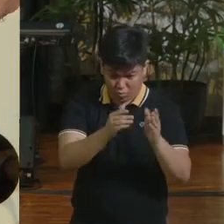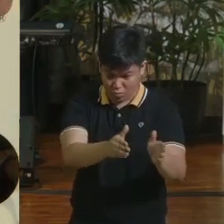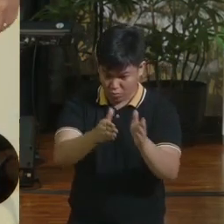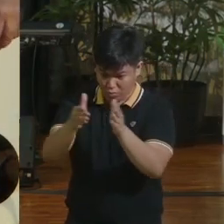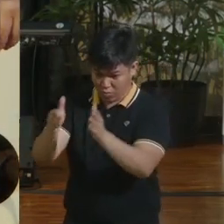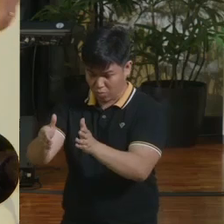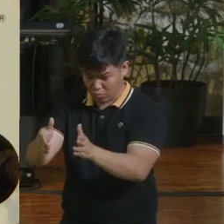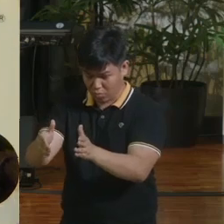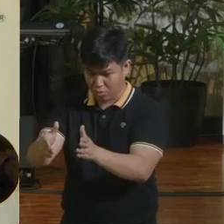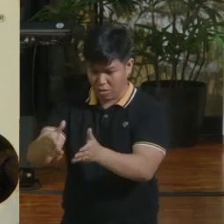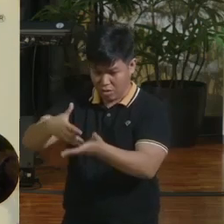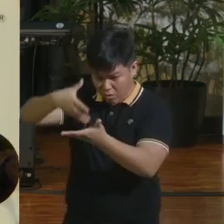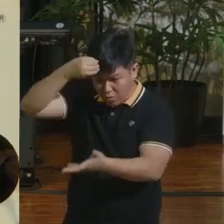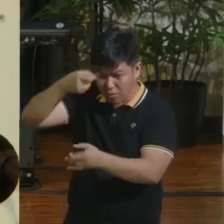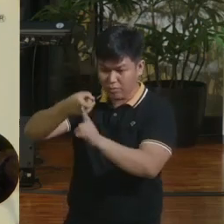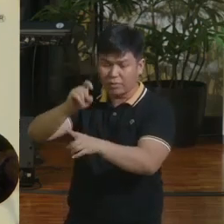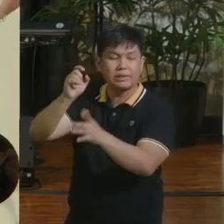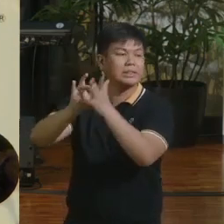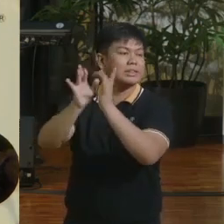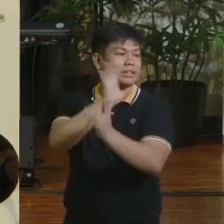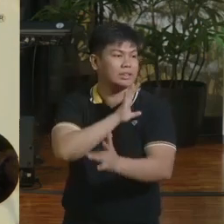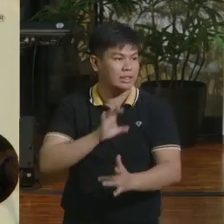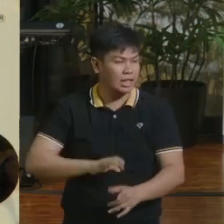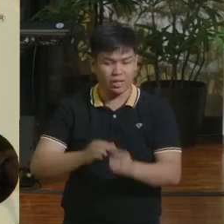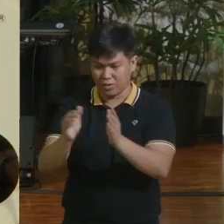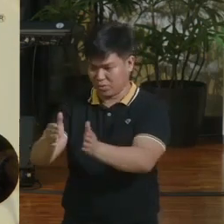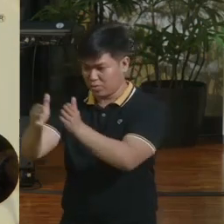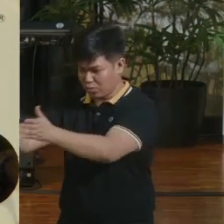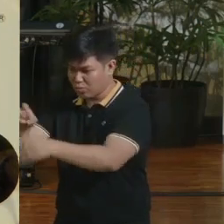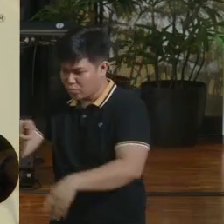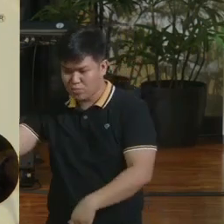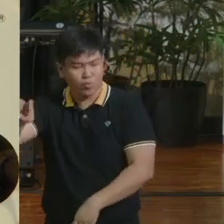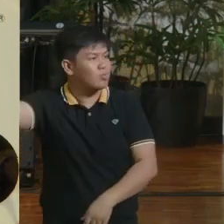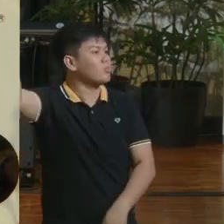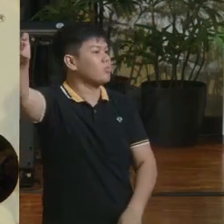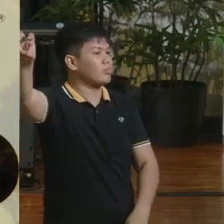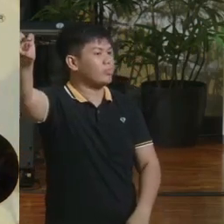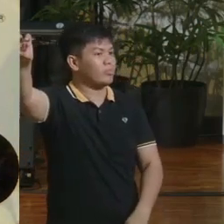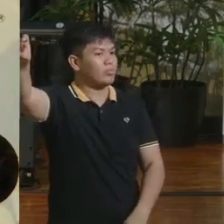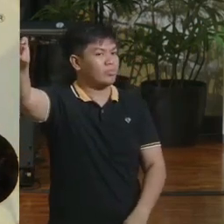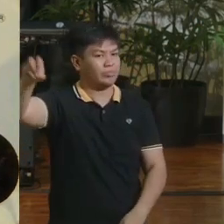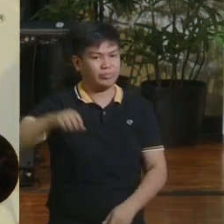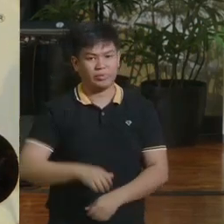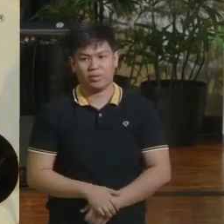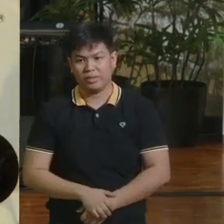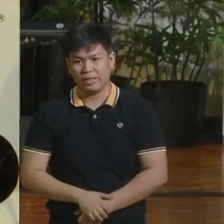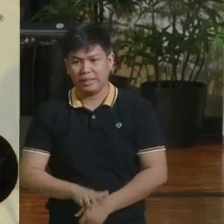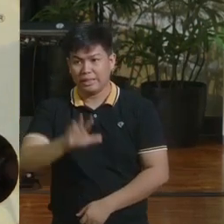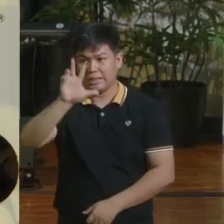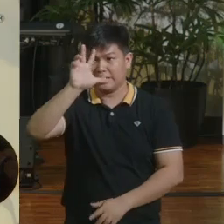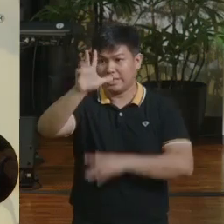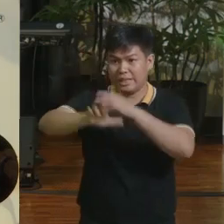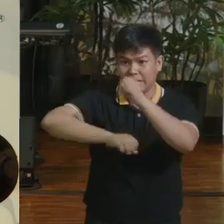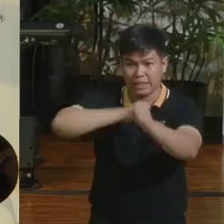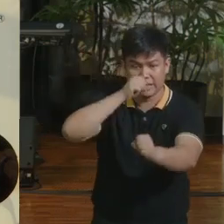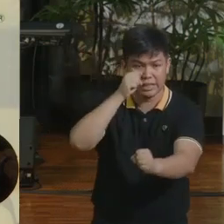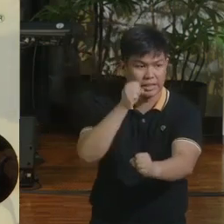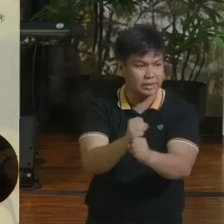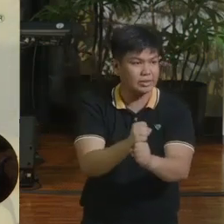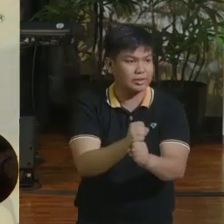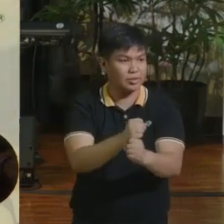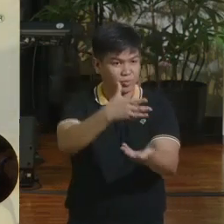from Peter, James, and John. Nagpunta siya sa Jerusalem after 3 years in